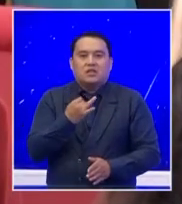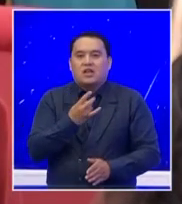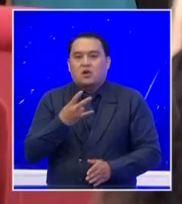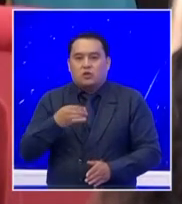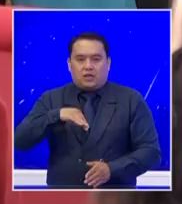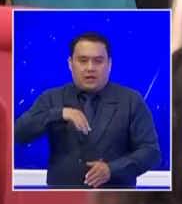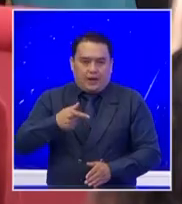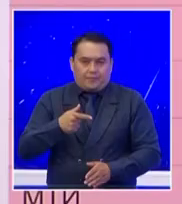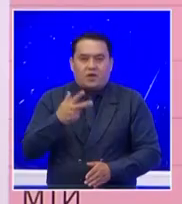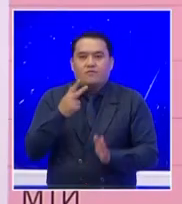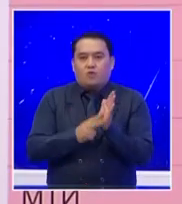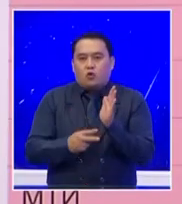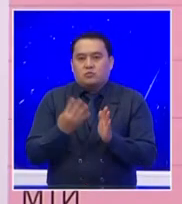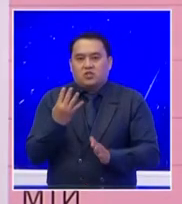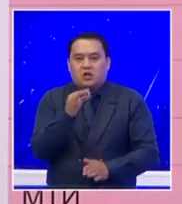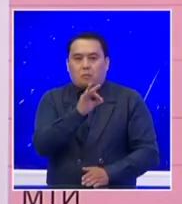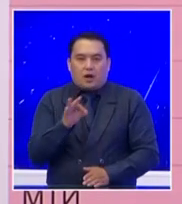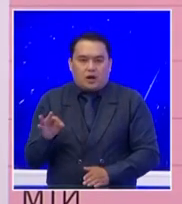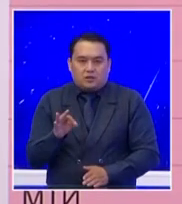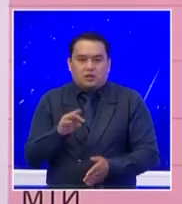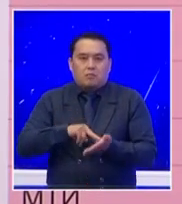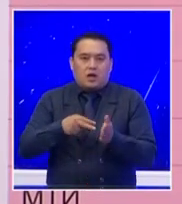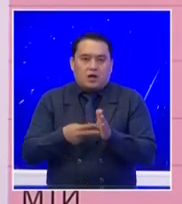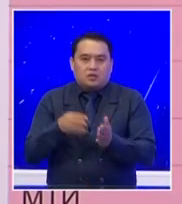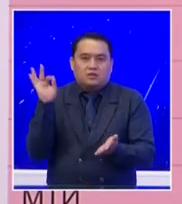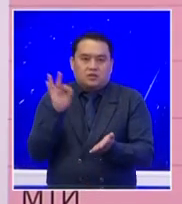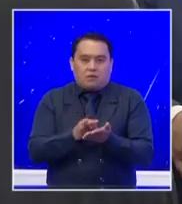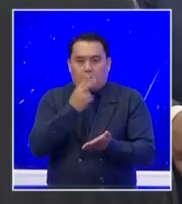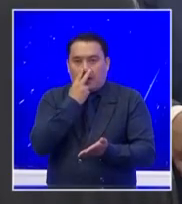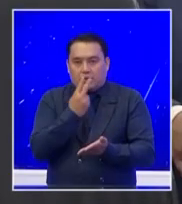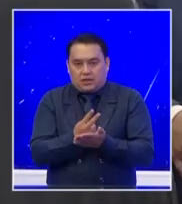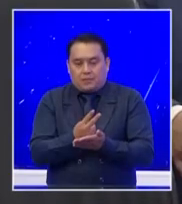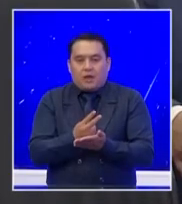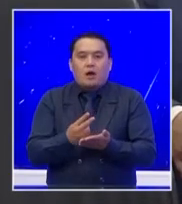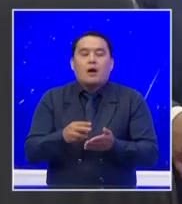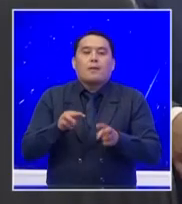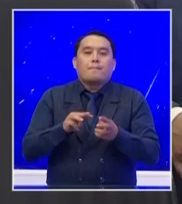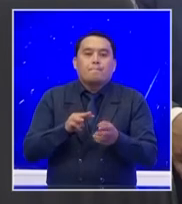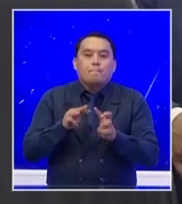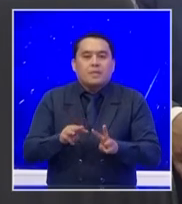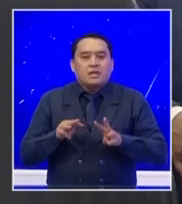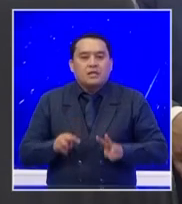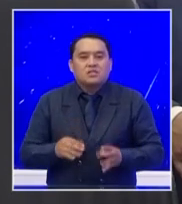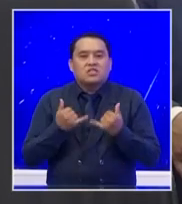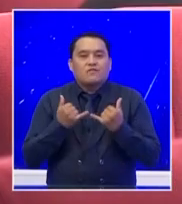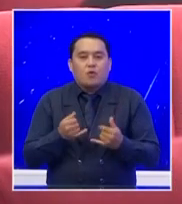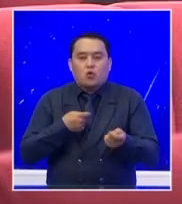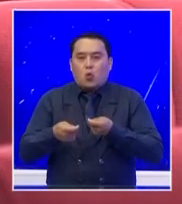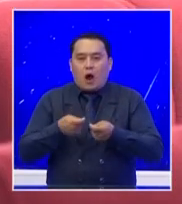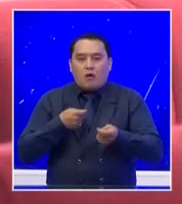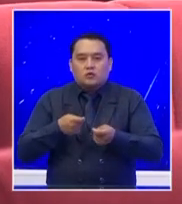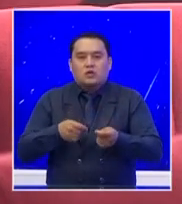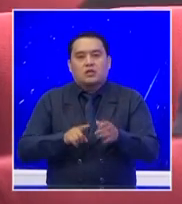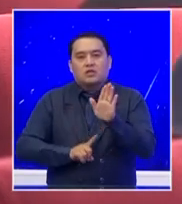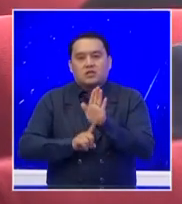триллиона тенге, то есть 84% от запланированного целевого показателя. По словам премьер-министра, сегодня правительством начата работа